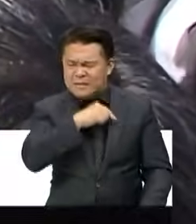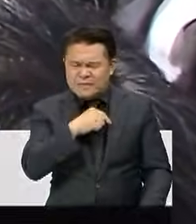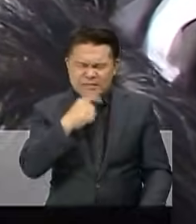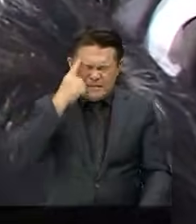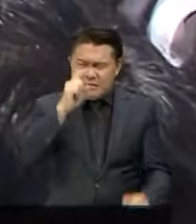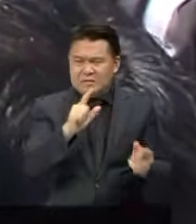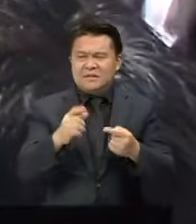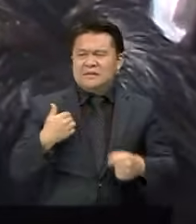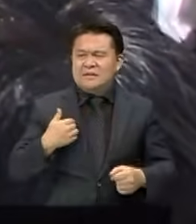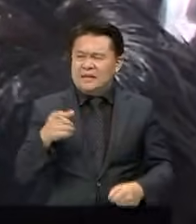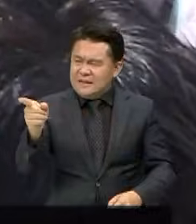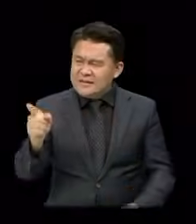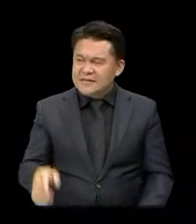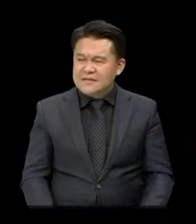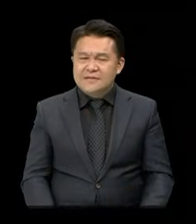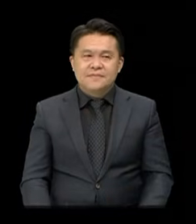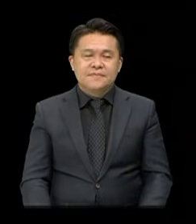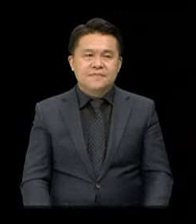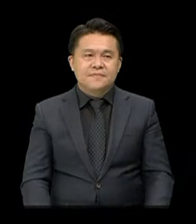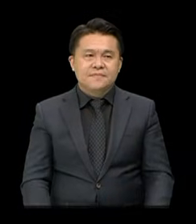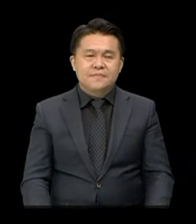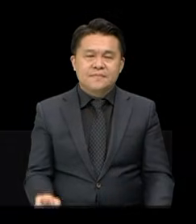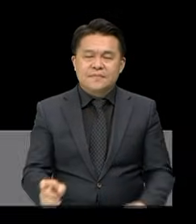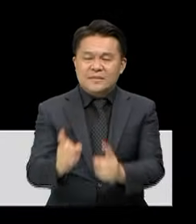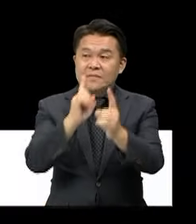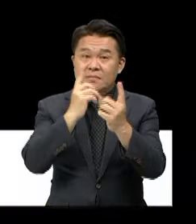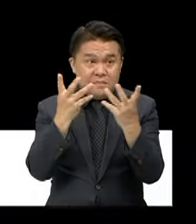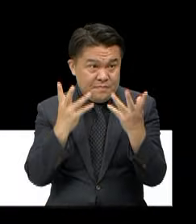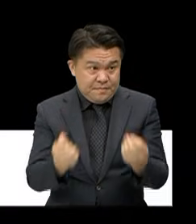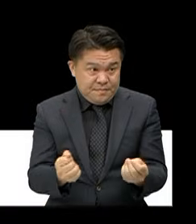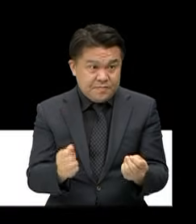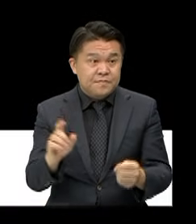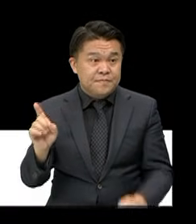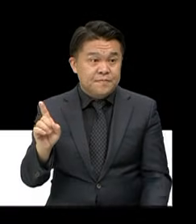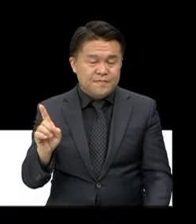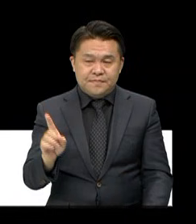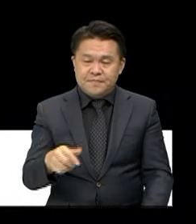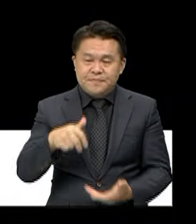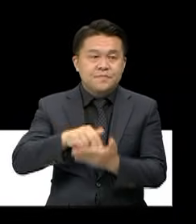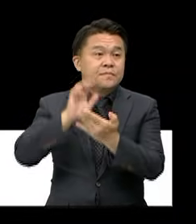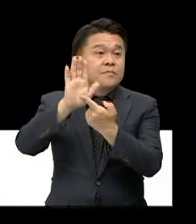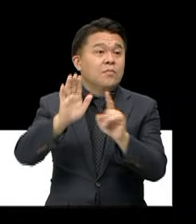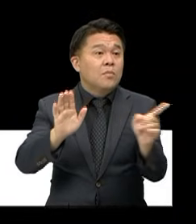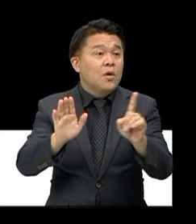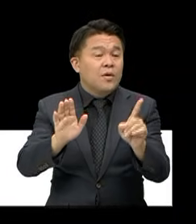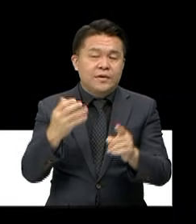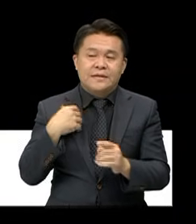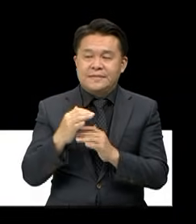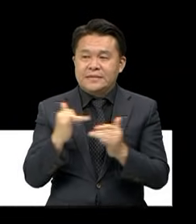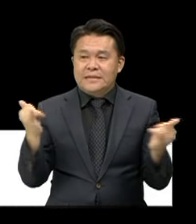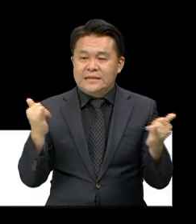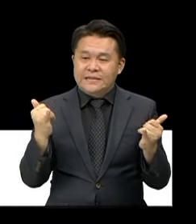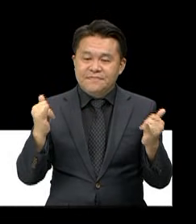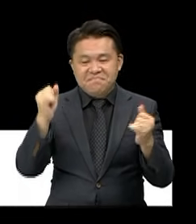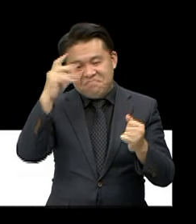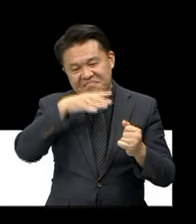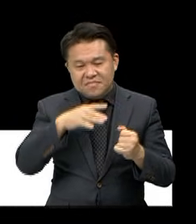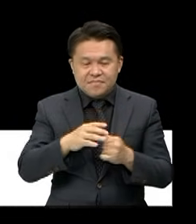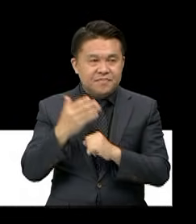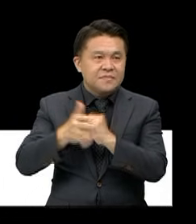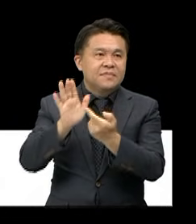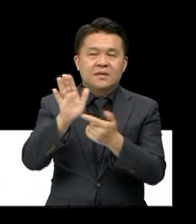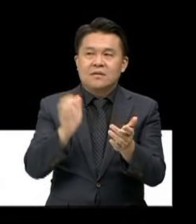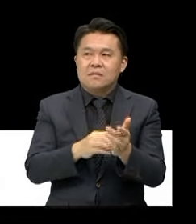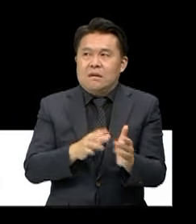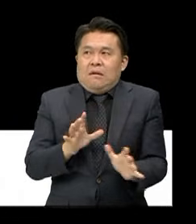것이라고 쏘아붙였습니다. 논란이 이어지자 윤석열 후보 캠프는 입장문을 내고 실무자가 가볍게 생각해 사진을